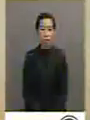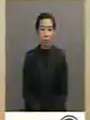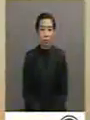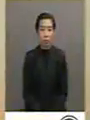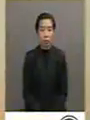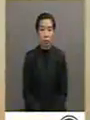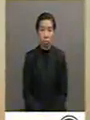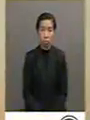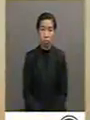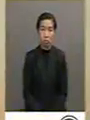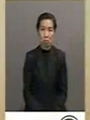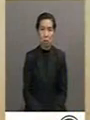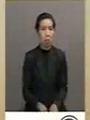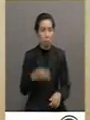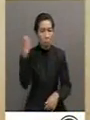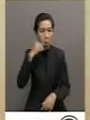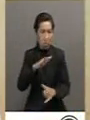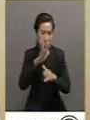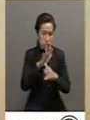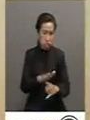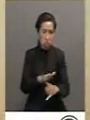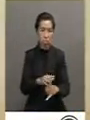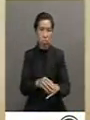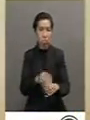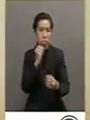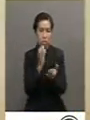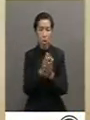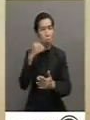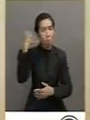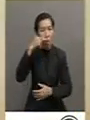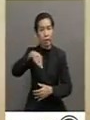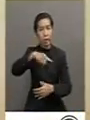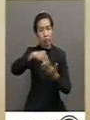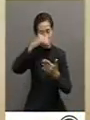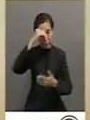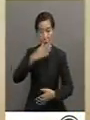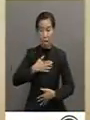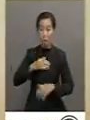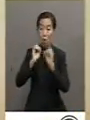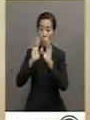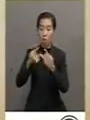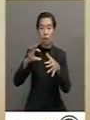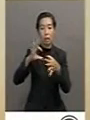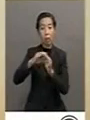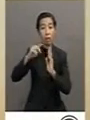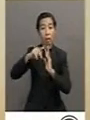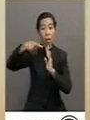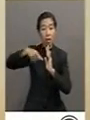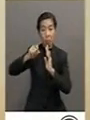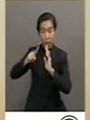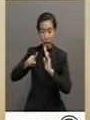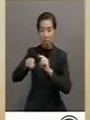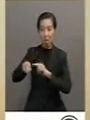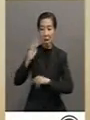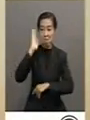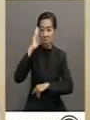จะถูกรังแกจะถูกเบียดขับตั้งแต่เรียนหนังสือแล้วเราสอนเรื่องเพศของผู้ชายไทยเนี่ยเราสอนให้ผู้ชายเนี่ยใช้อำนาจ